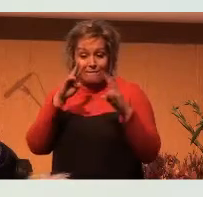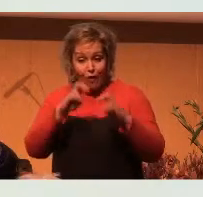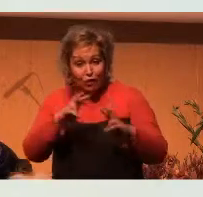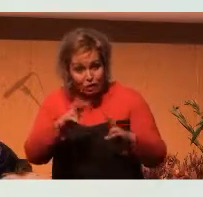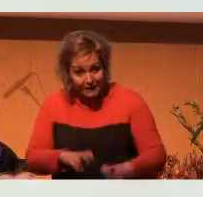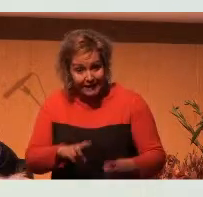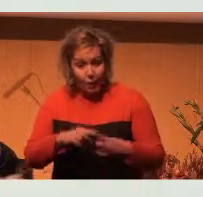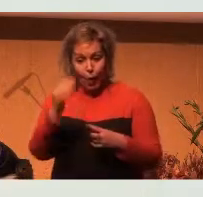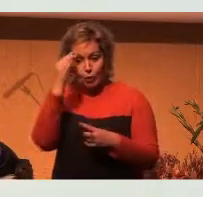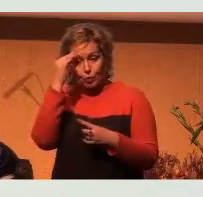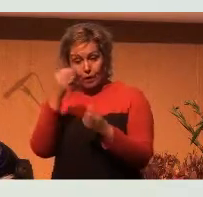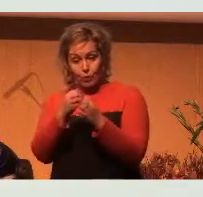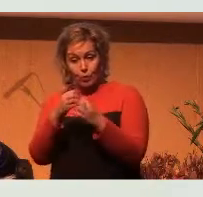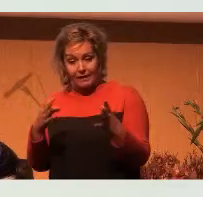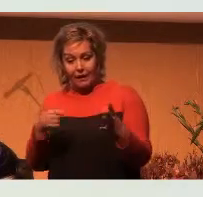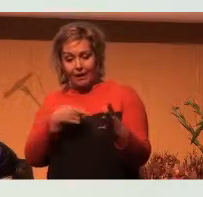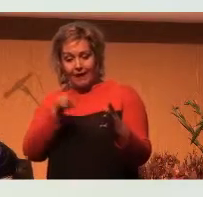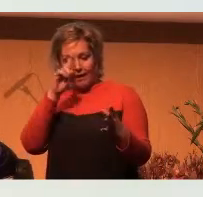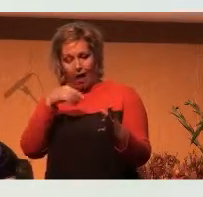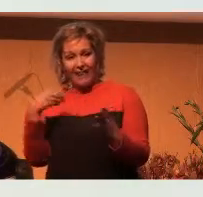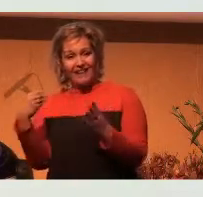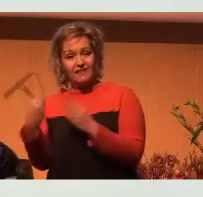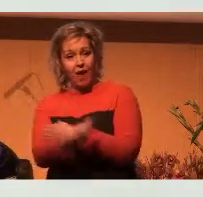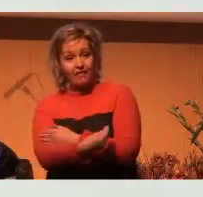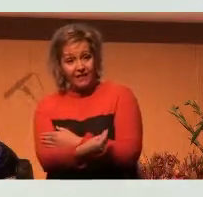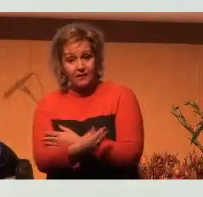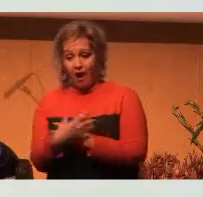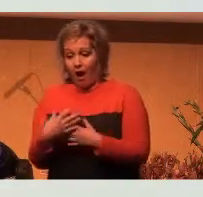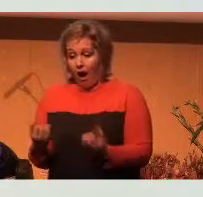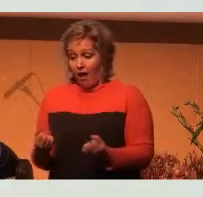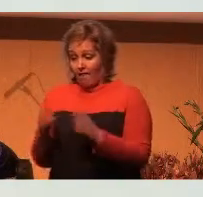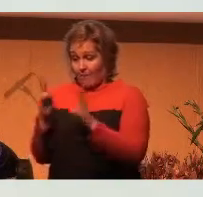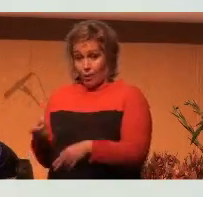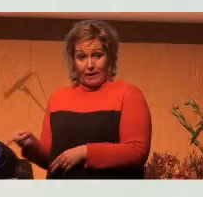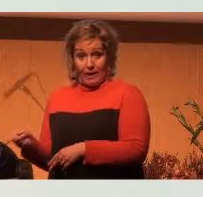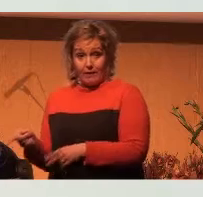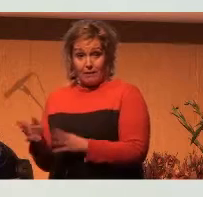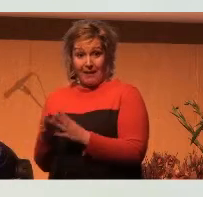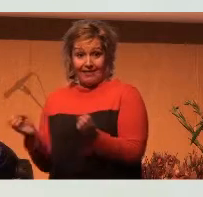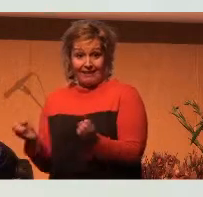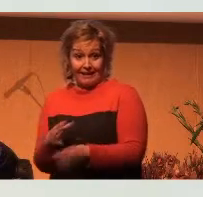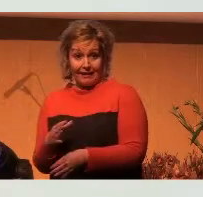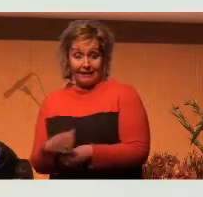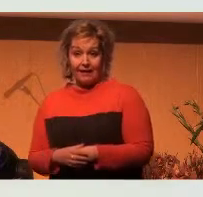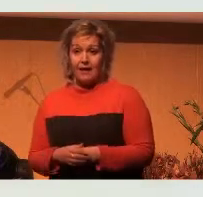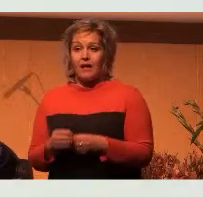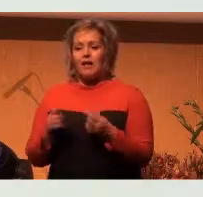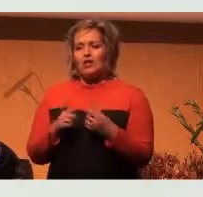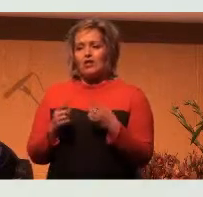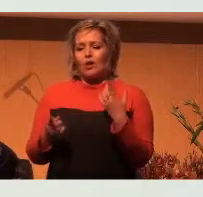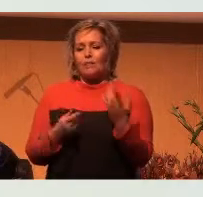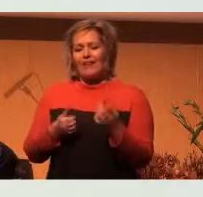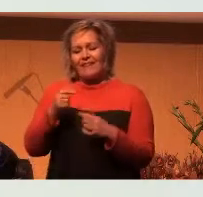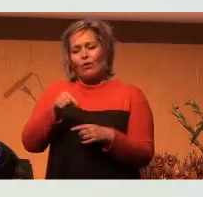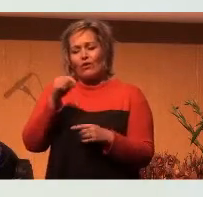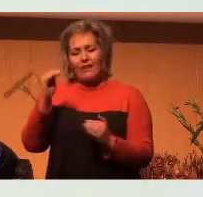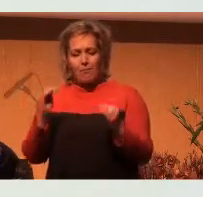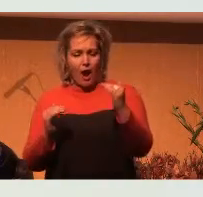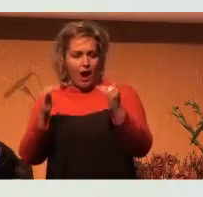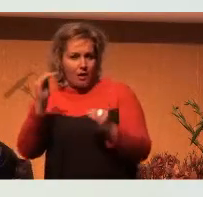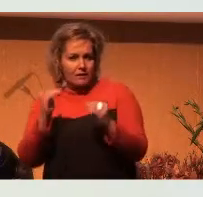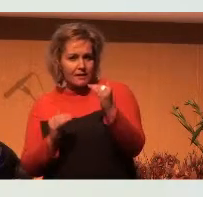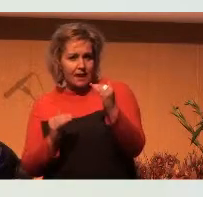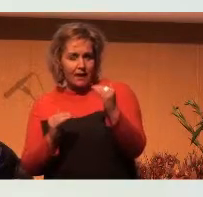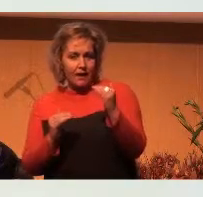forskning og kunnskapsutvikling kan erstattes av brukermedvirkning. Så det viktig å finne en balanse,